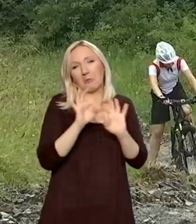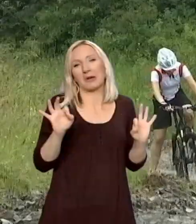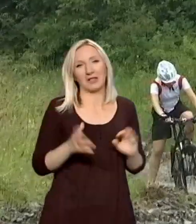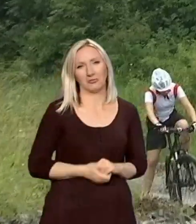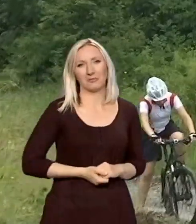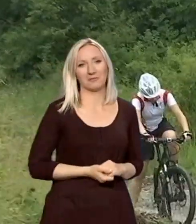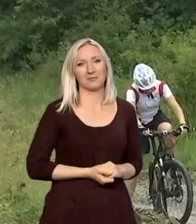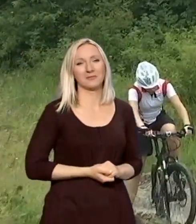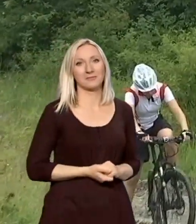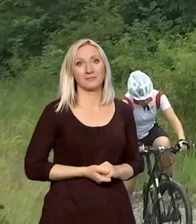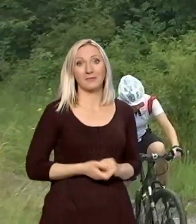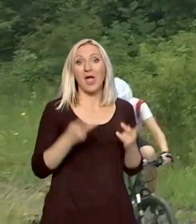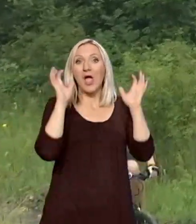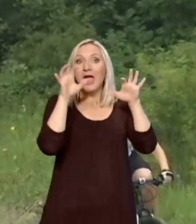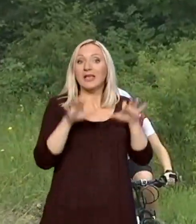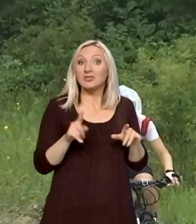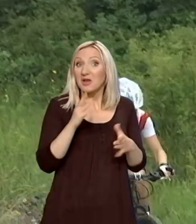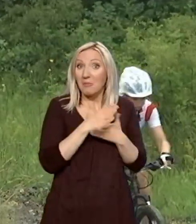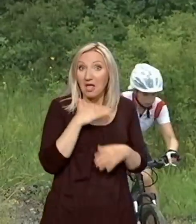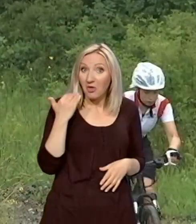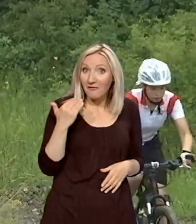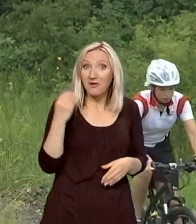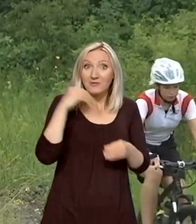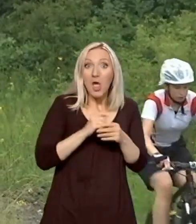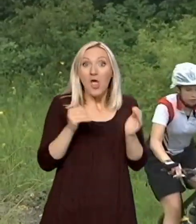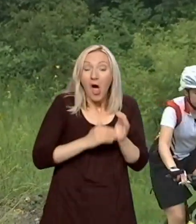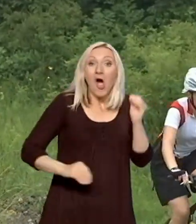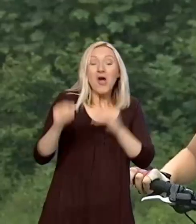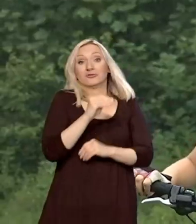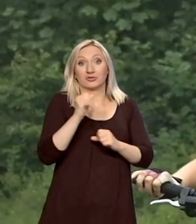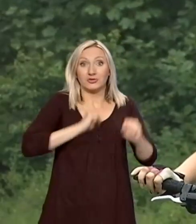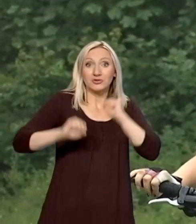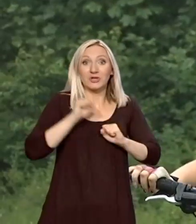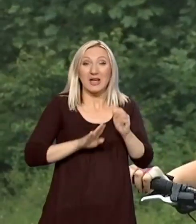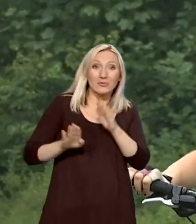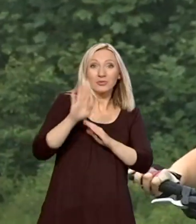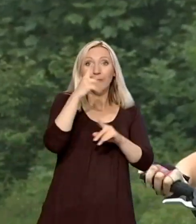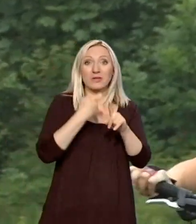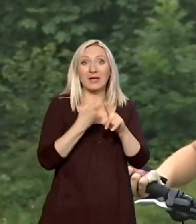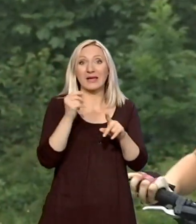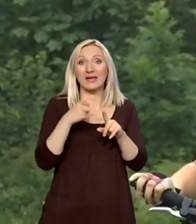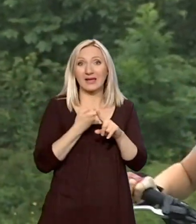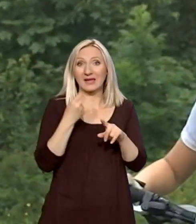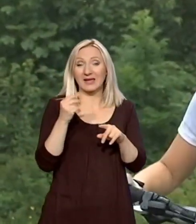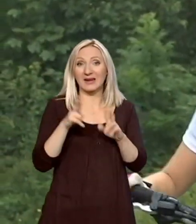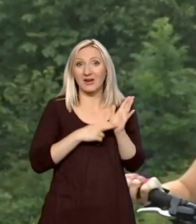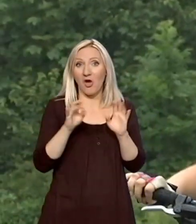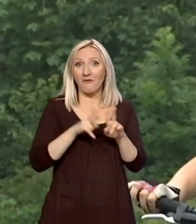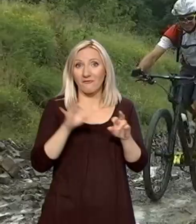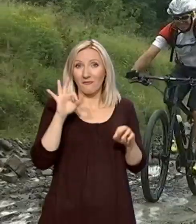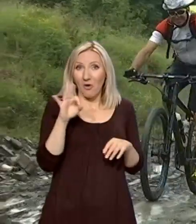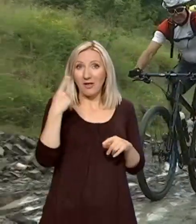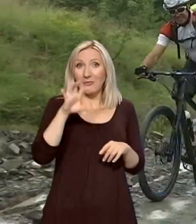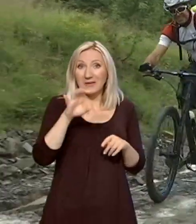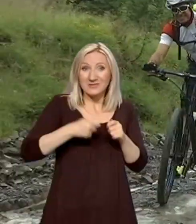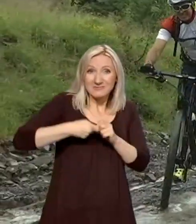redu. I kao da kiša nije bila dovoljna, uspon na planinsku visoravan Krnovo na oko 1500 metara nadmorske visine bio je